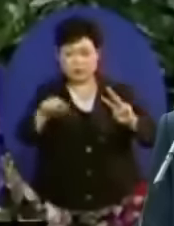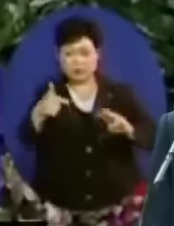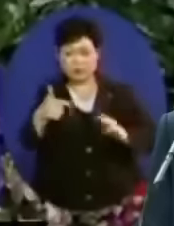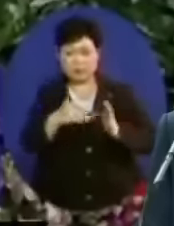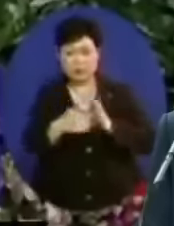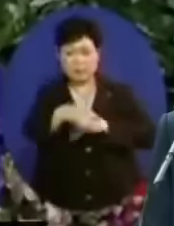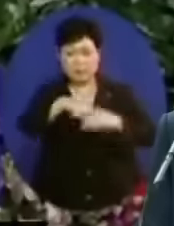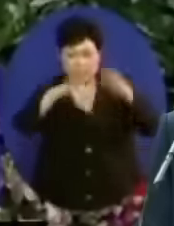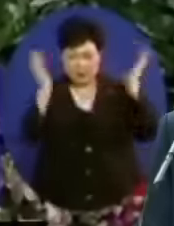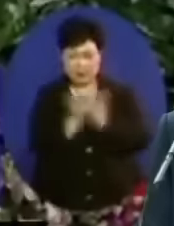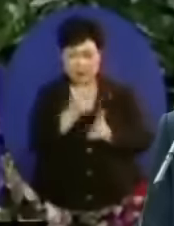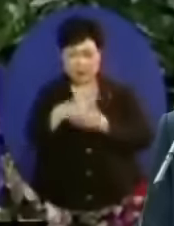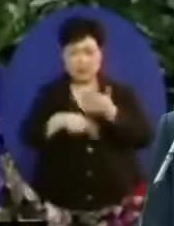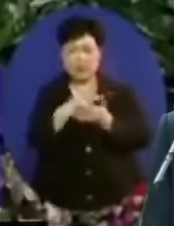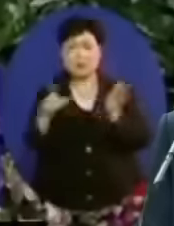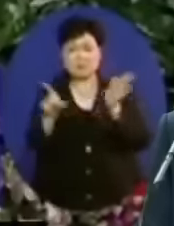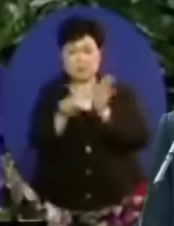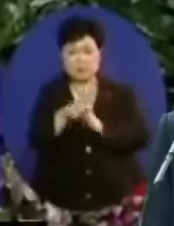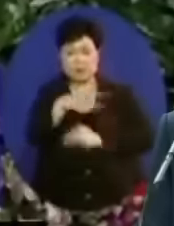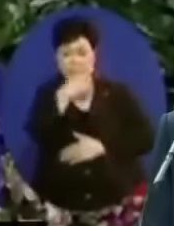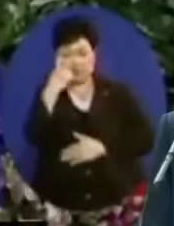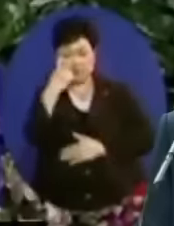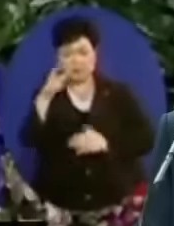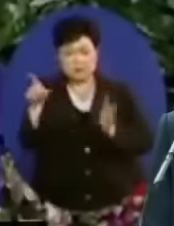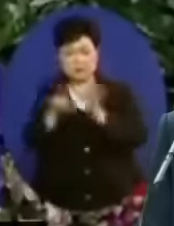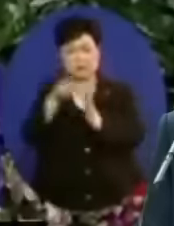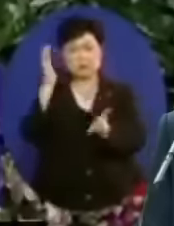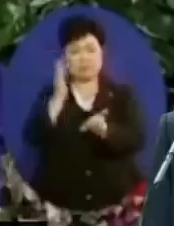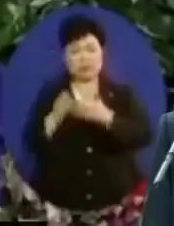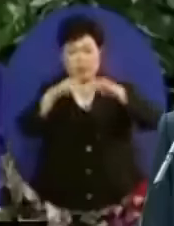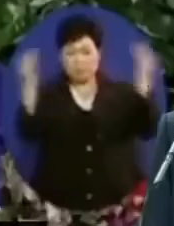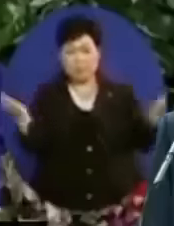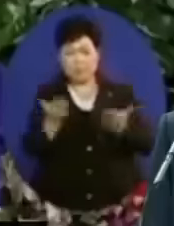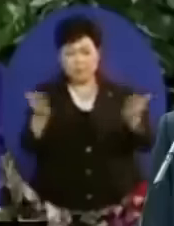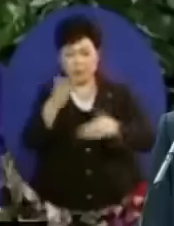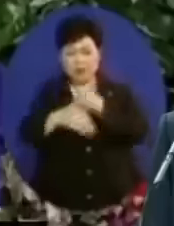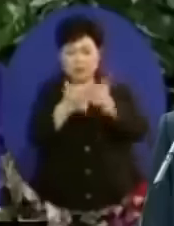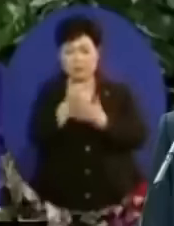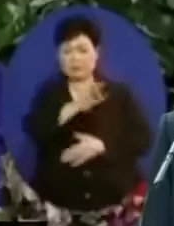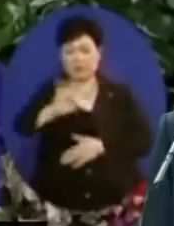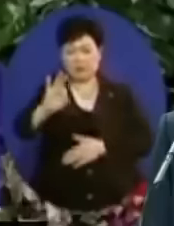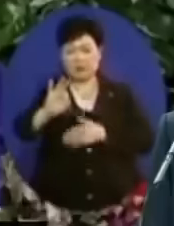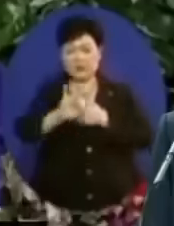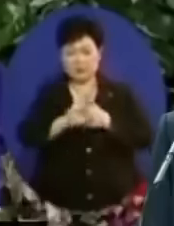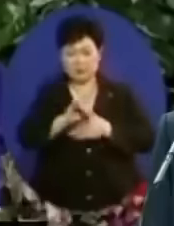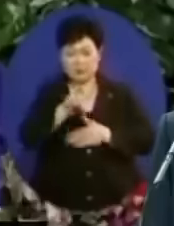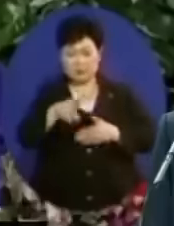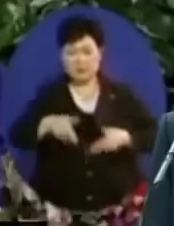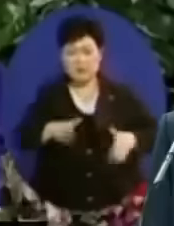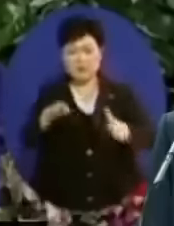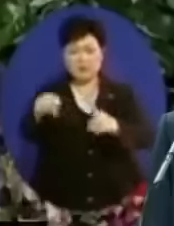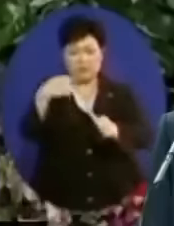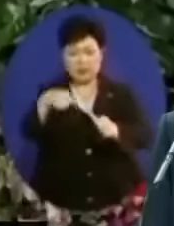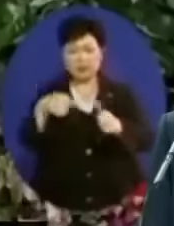야훼를 신뢰하고 내 명철을 의지하지 말라. 너는 범사의 그를 인정하라. 그리하면 내 길을 지도하시리라.